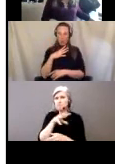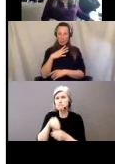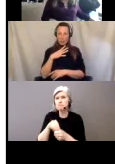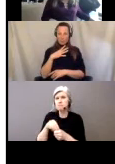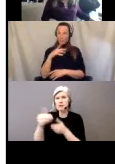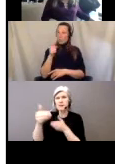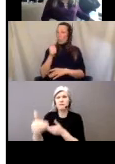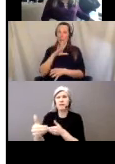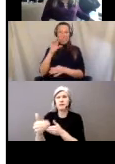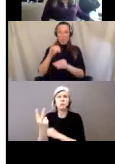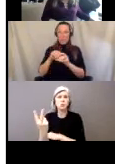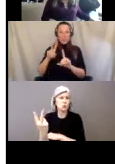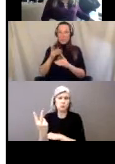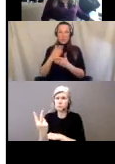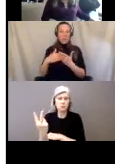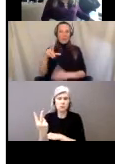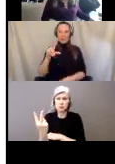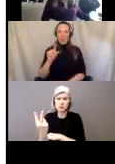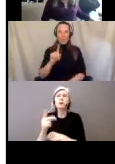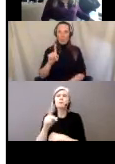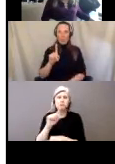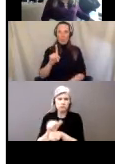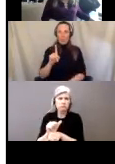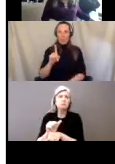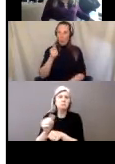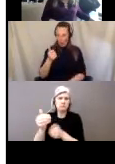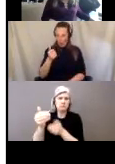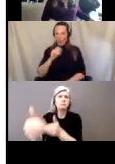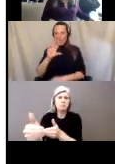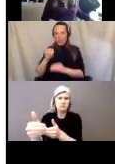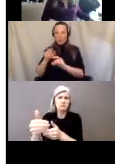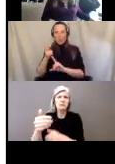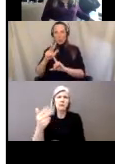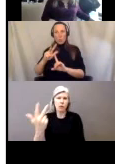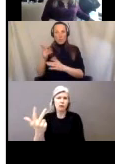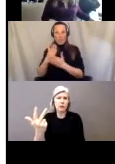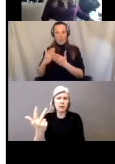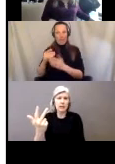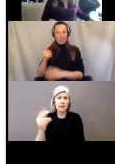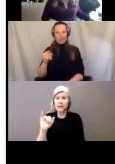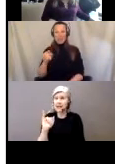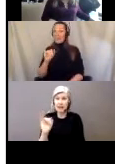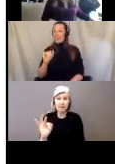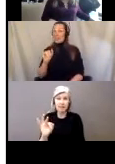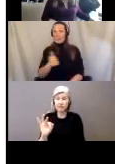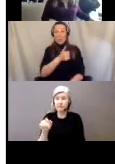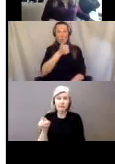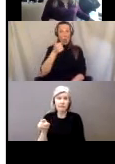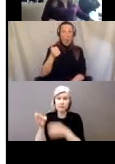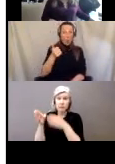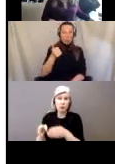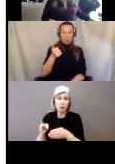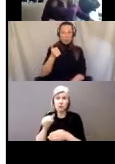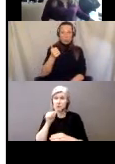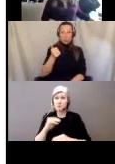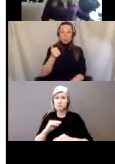sont pas inclus dans la phase 2. Ils le sont dans la phase 3. S'ils n'ont pas, ils ne sont pas inclus dans une